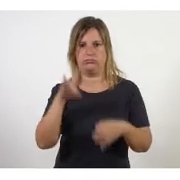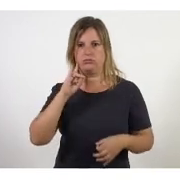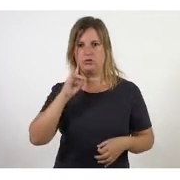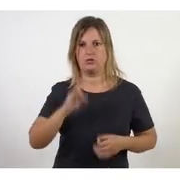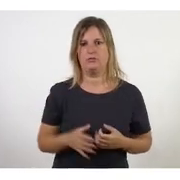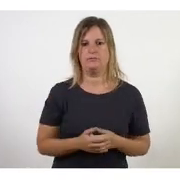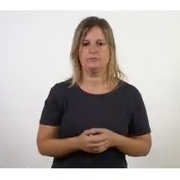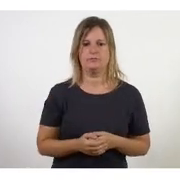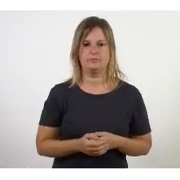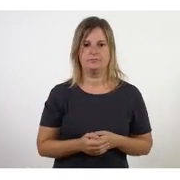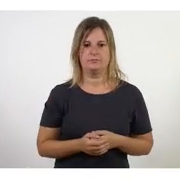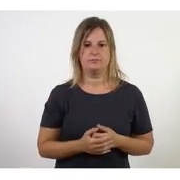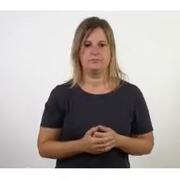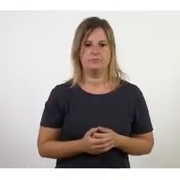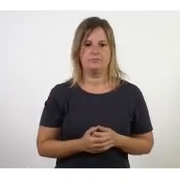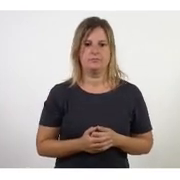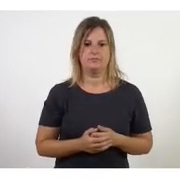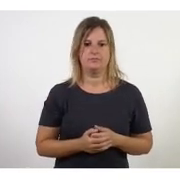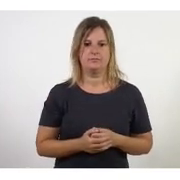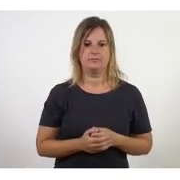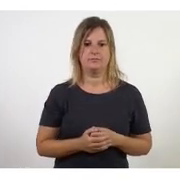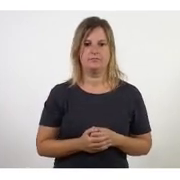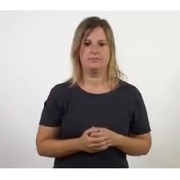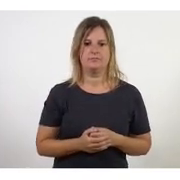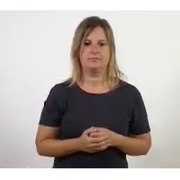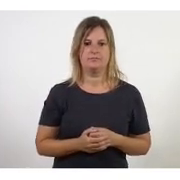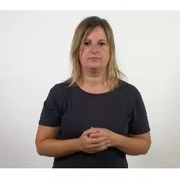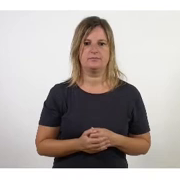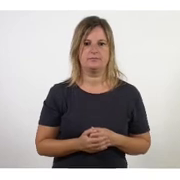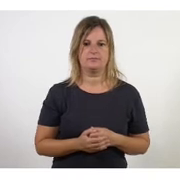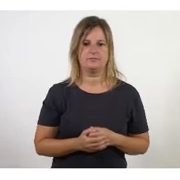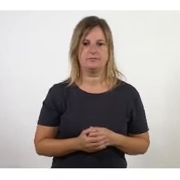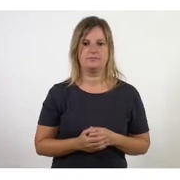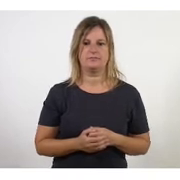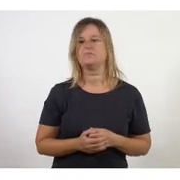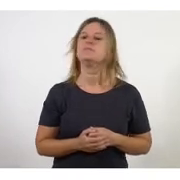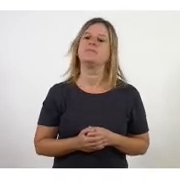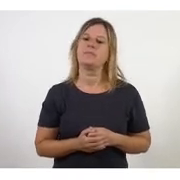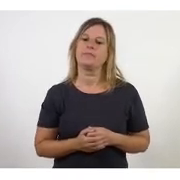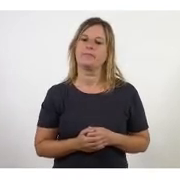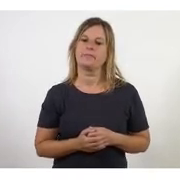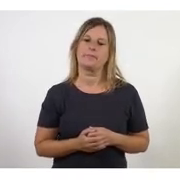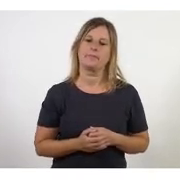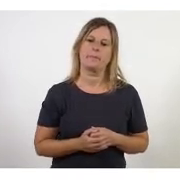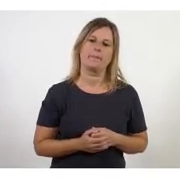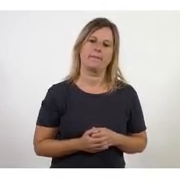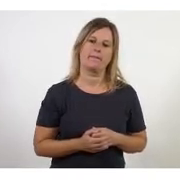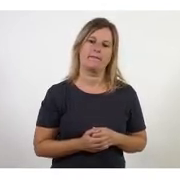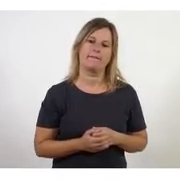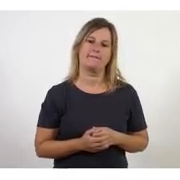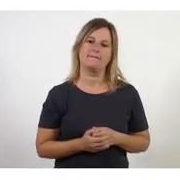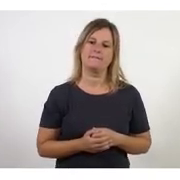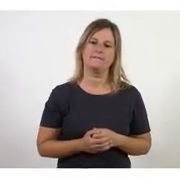pel desenvolupament sostenible i hem aprofitat aquesta data per... I aquí, Chino Chano, és una feineta una miqueta de